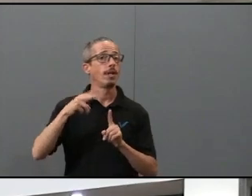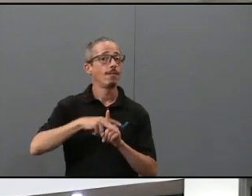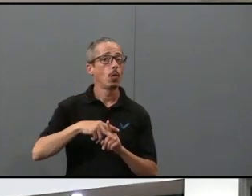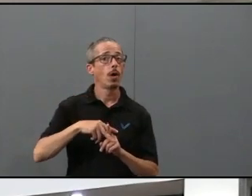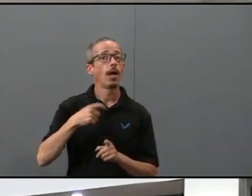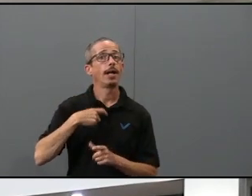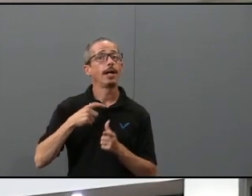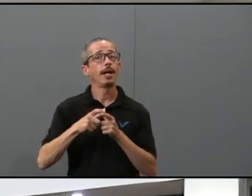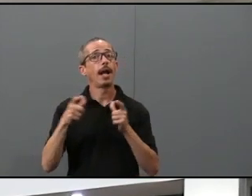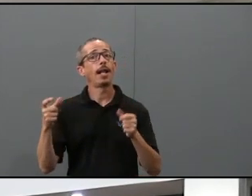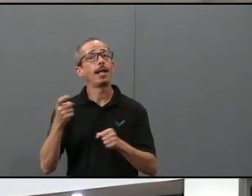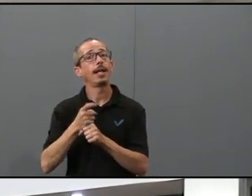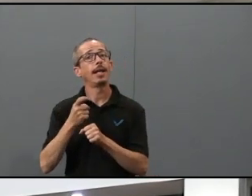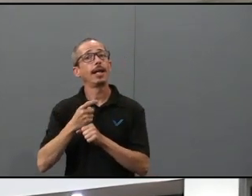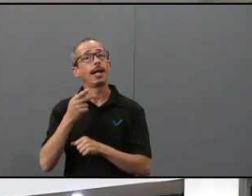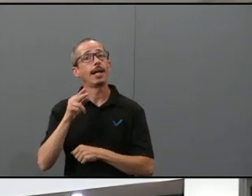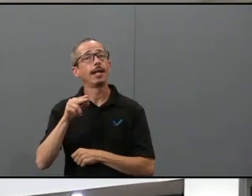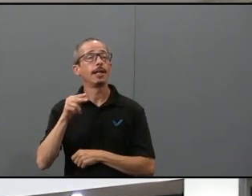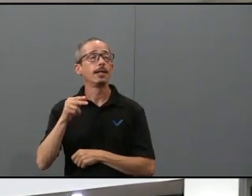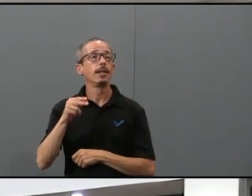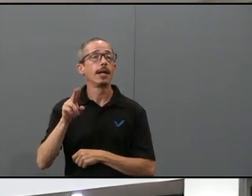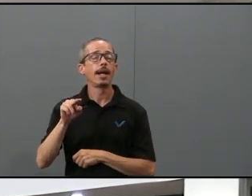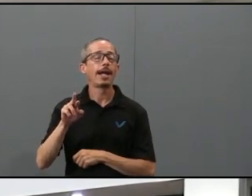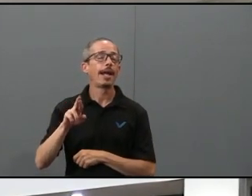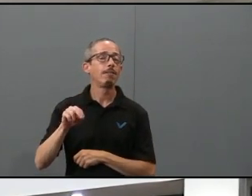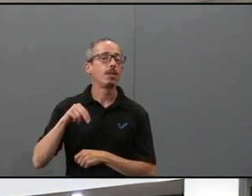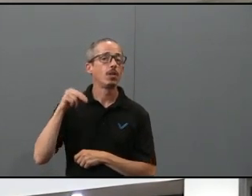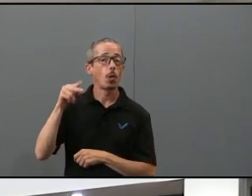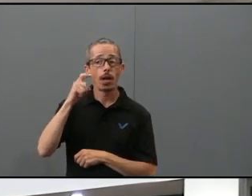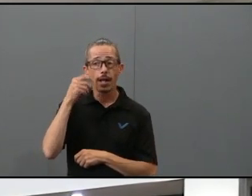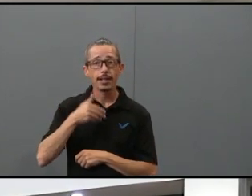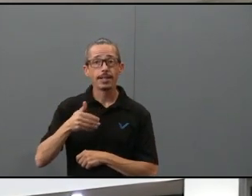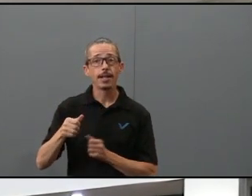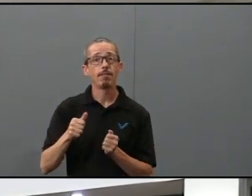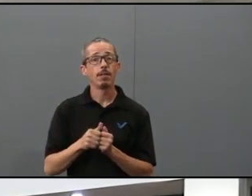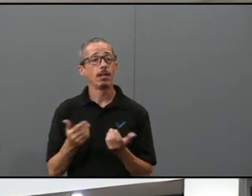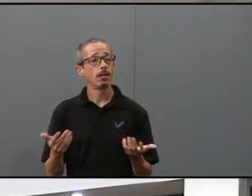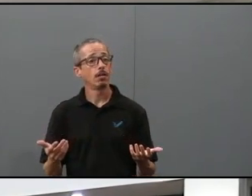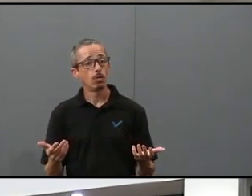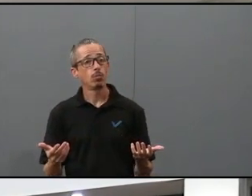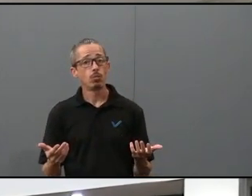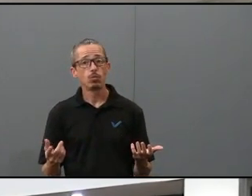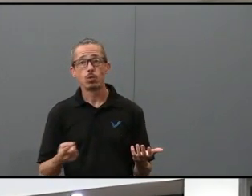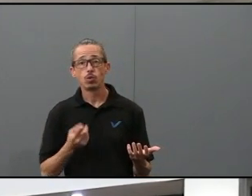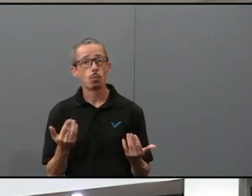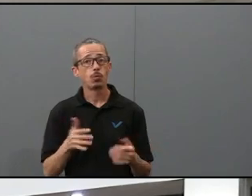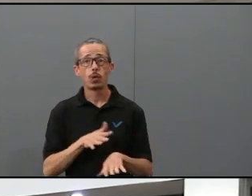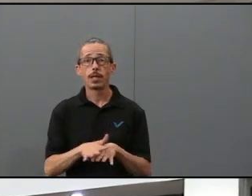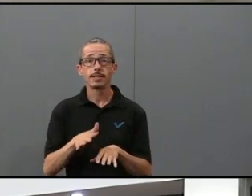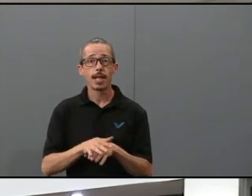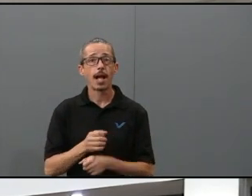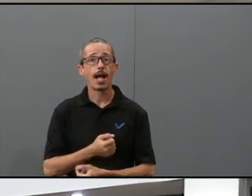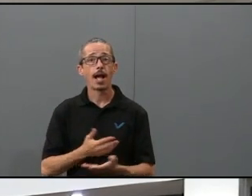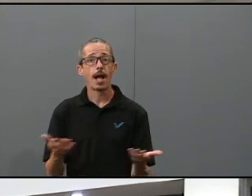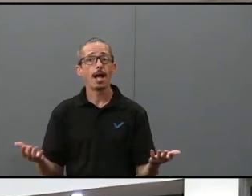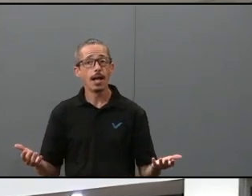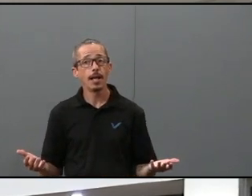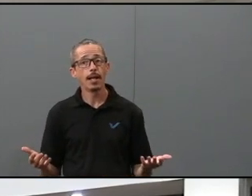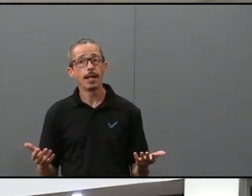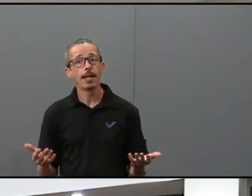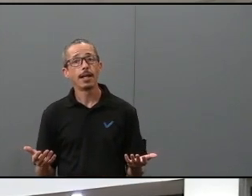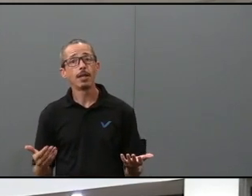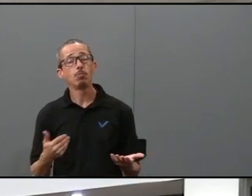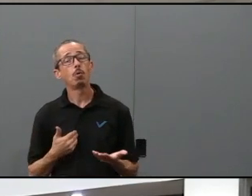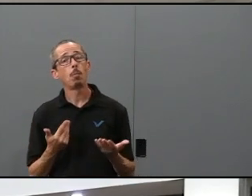galerie rivenard pour faire un don de sang avec l'été qui qui est là en plus on a toujours besoin de ça de toute façon alors je vous suggère de